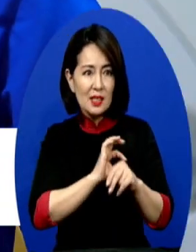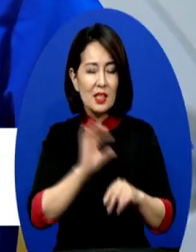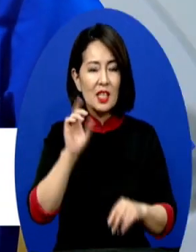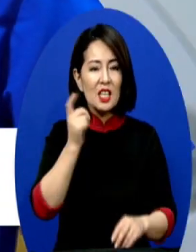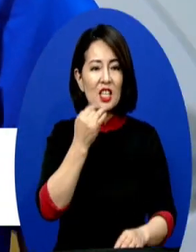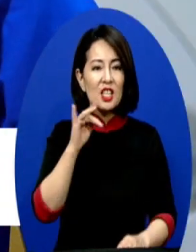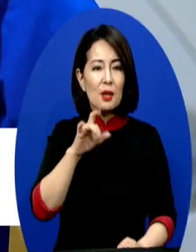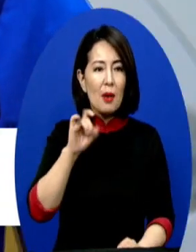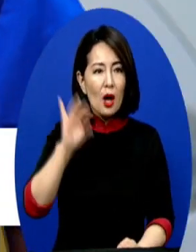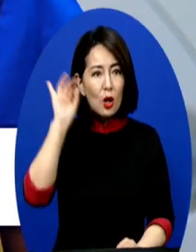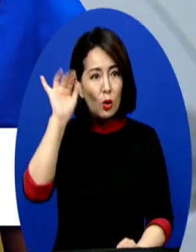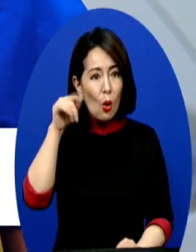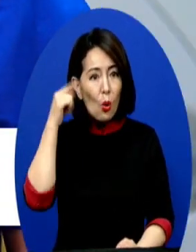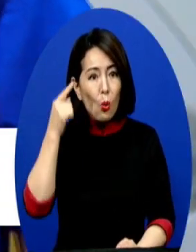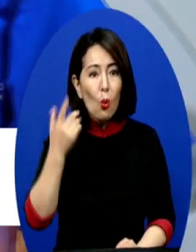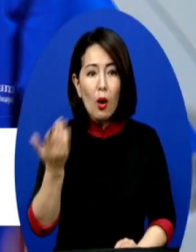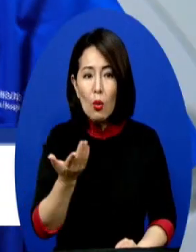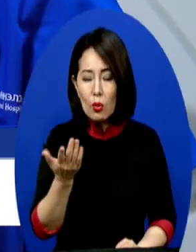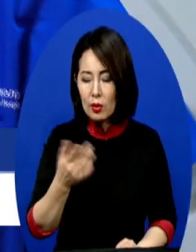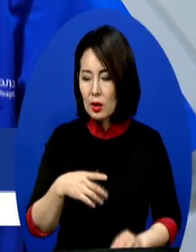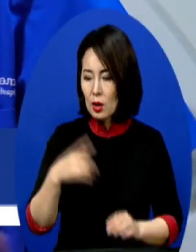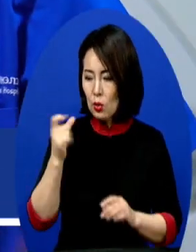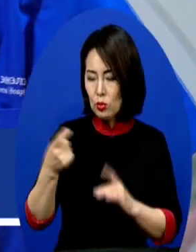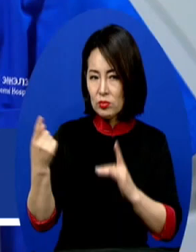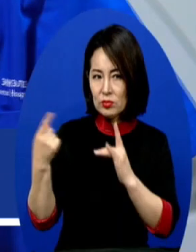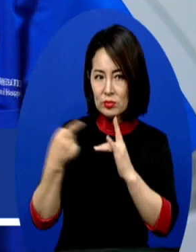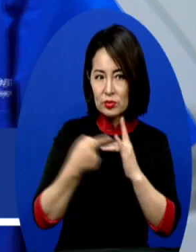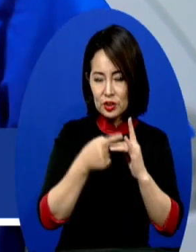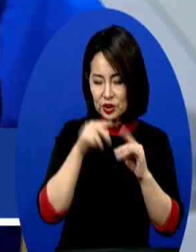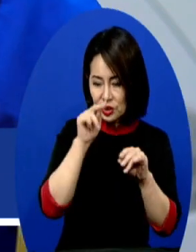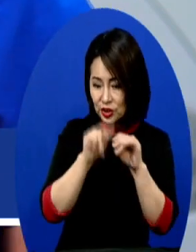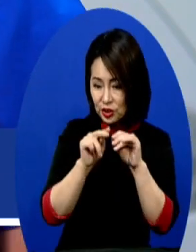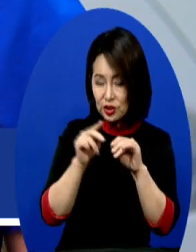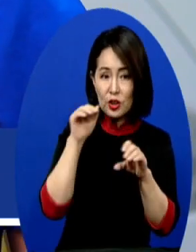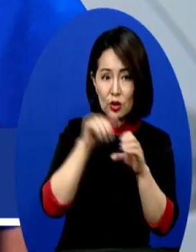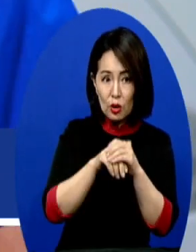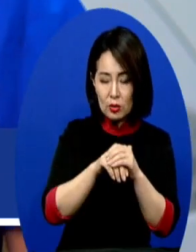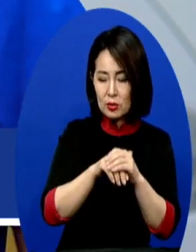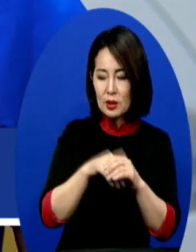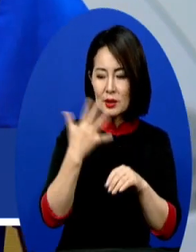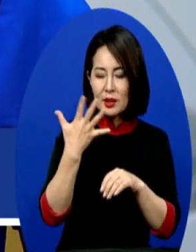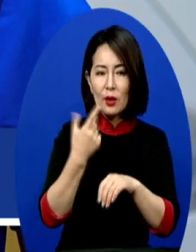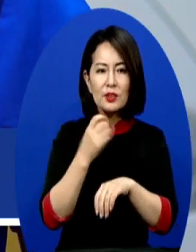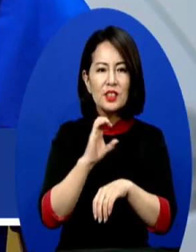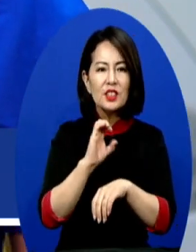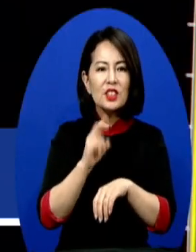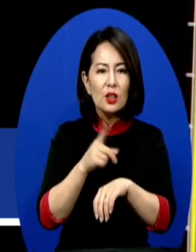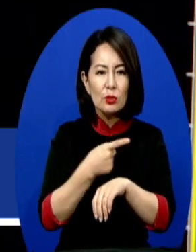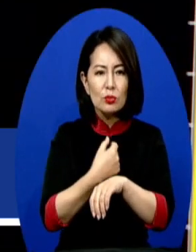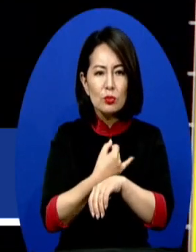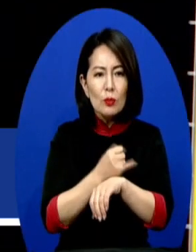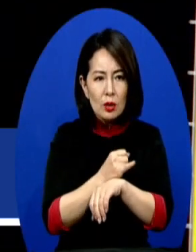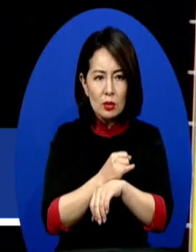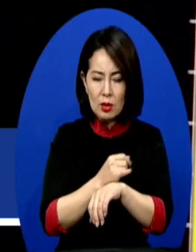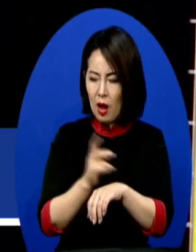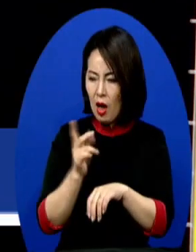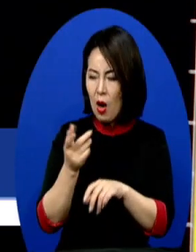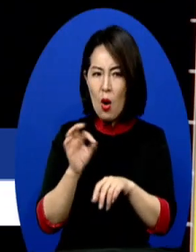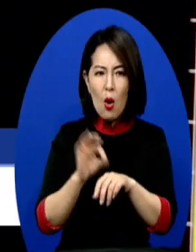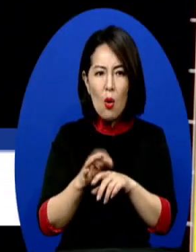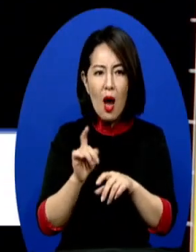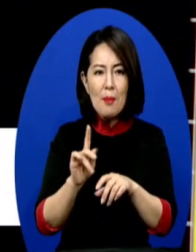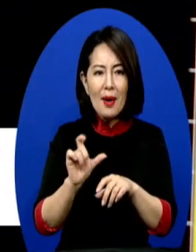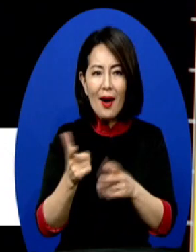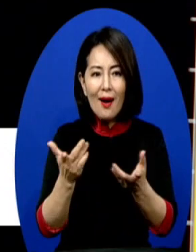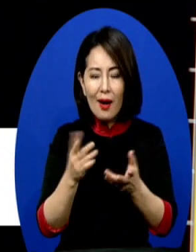ухааны төхөөрөмж нь үйлчлүүлэгч шинжилгээнд орлоо 5 секундын дараа хариуг эмгэг хэсгийг тодорхойлох чадамжтай байдаг